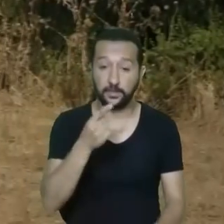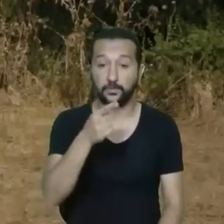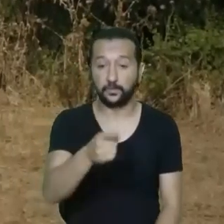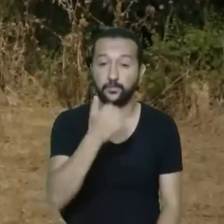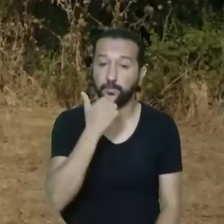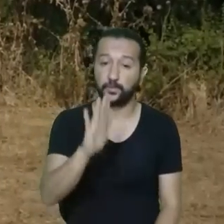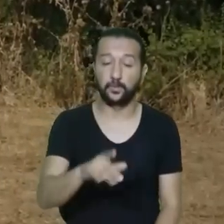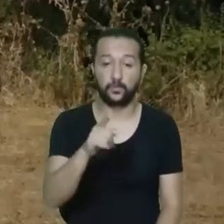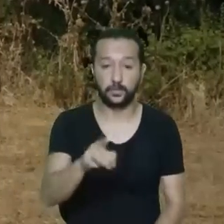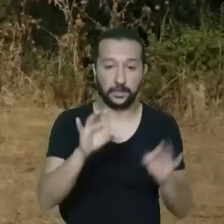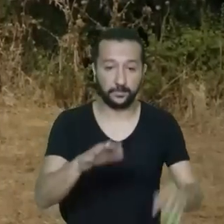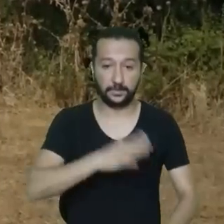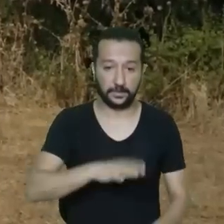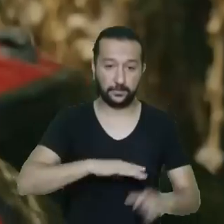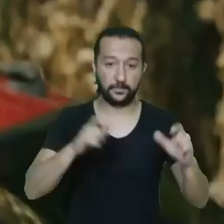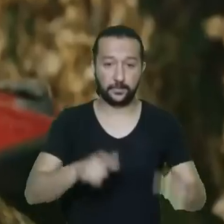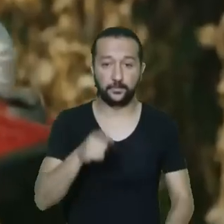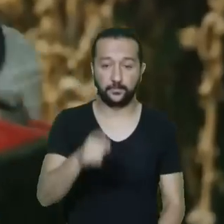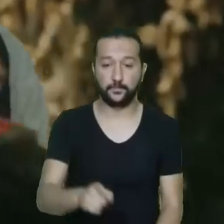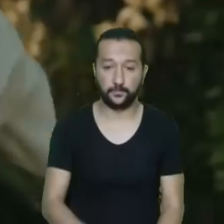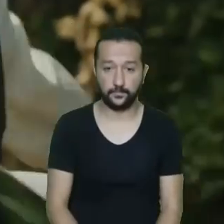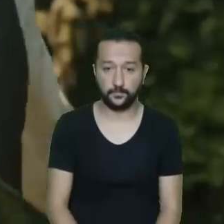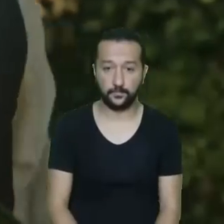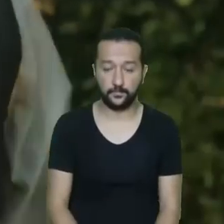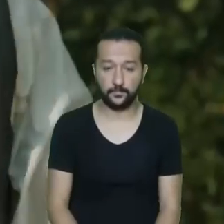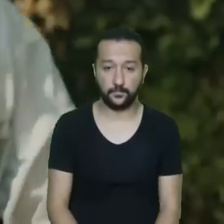sudede kalıyor. Tam istediğimiz gibi.